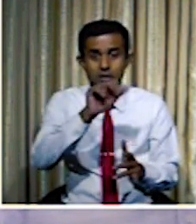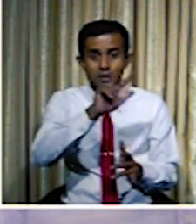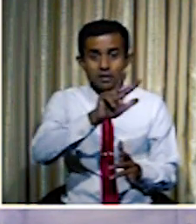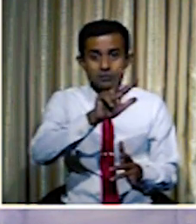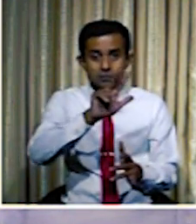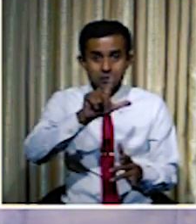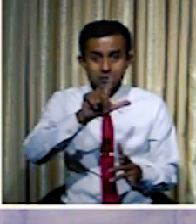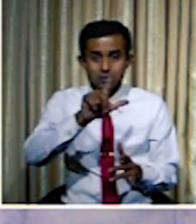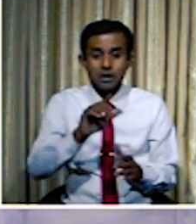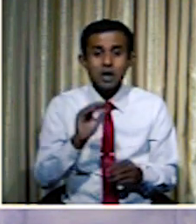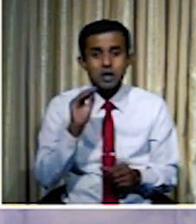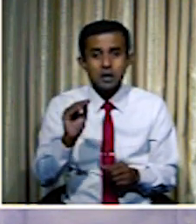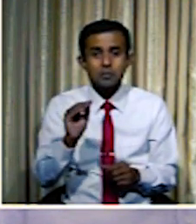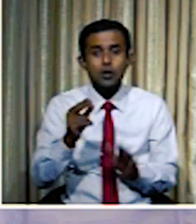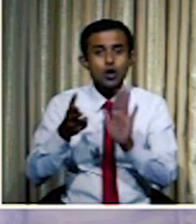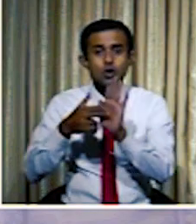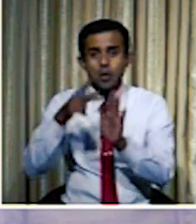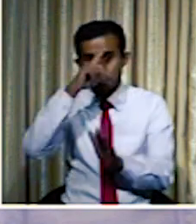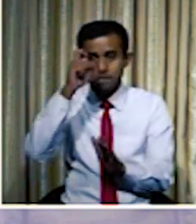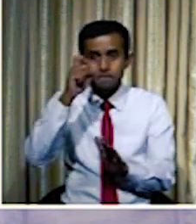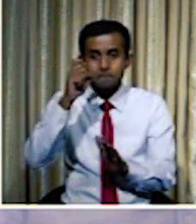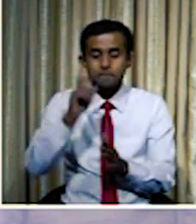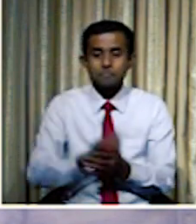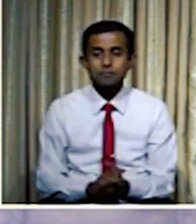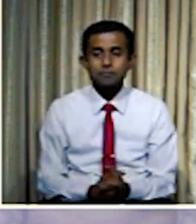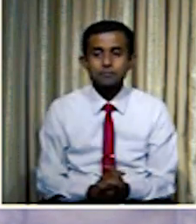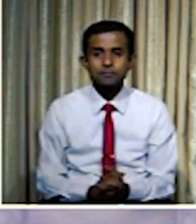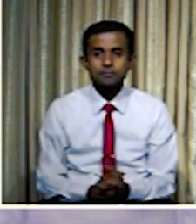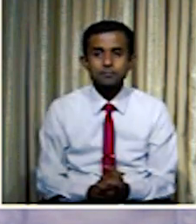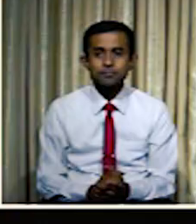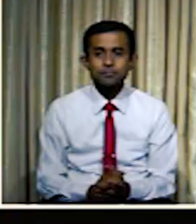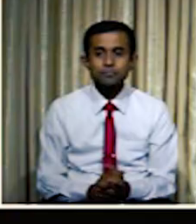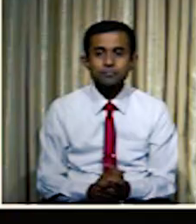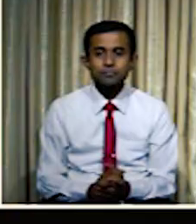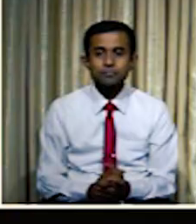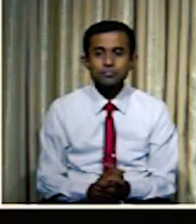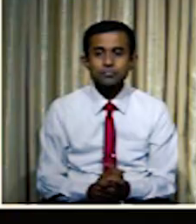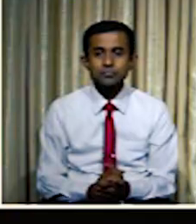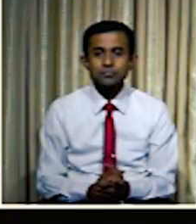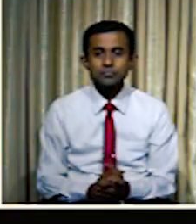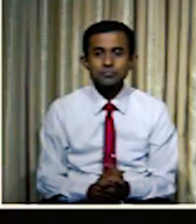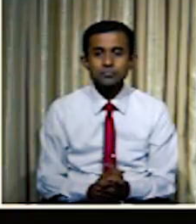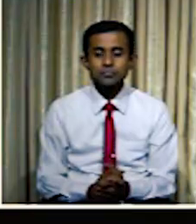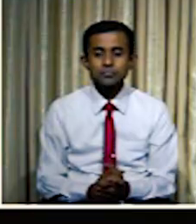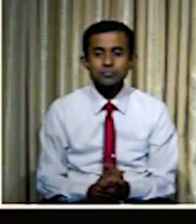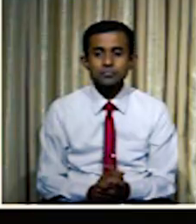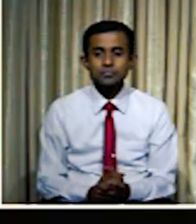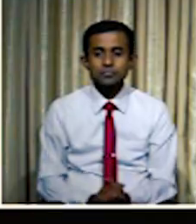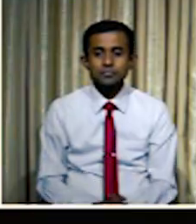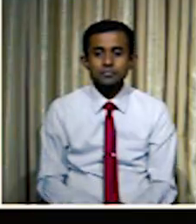1687යි. නමුත් නොවැම්බර් මාසේ Order please. Honorable Shanakyan to the chair.